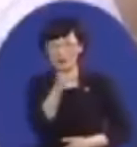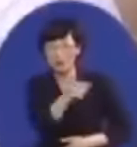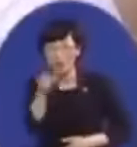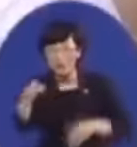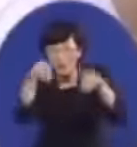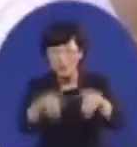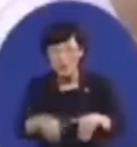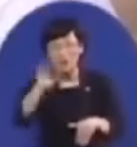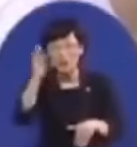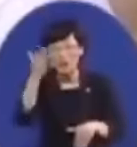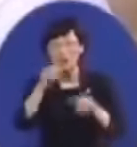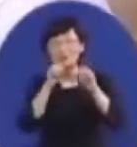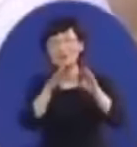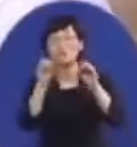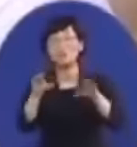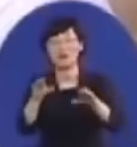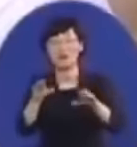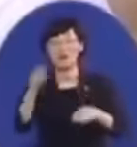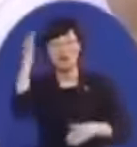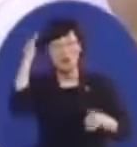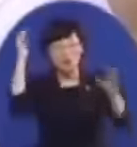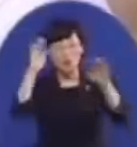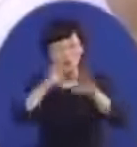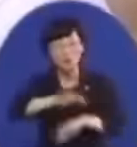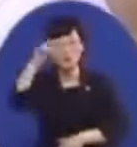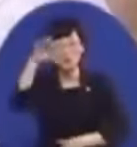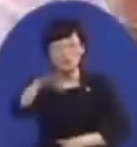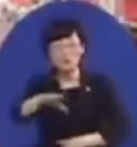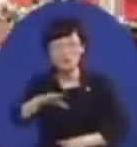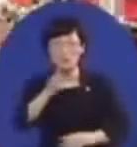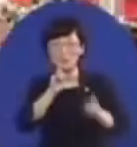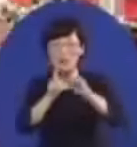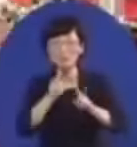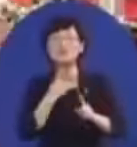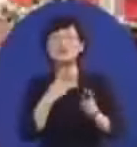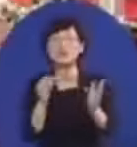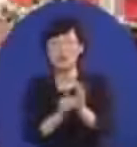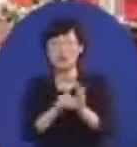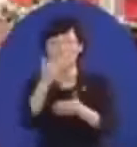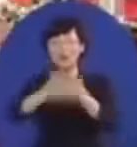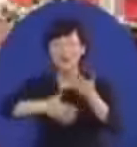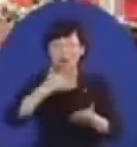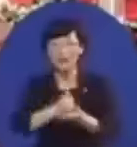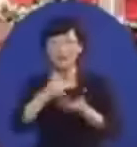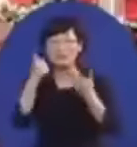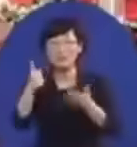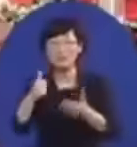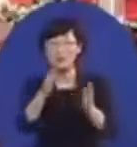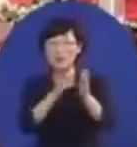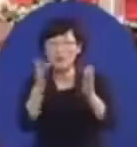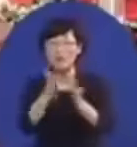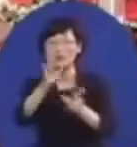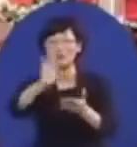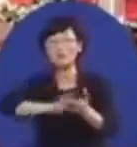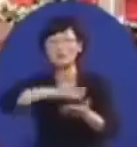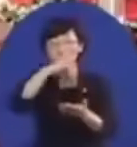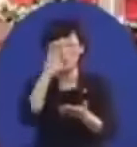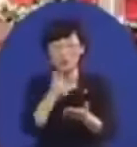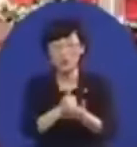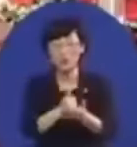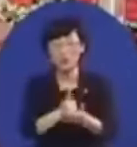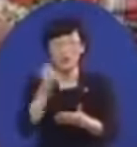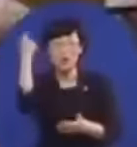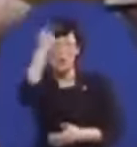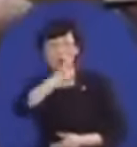너희 종된 것을 전파하니라. 어두운 데 빛이 비치리라 말씀하셨던 그 하나님께서 예수